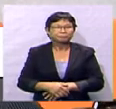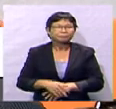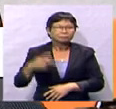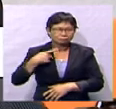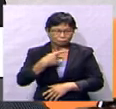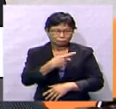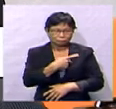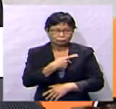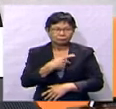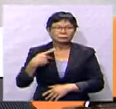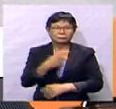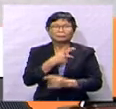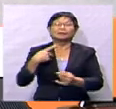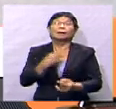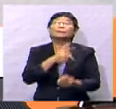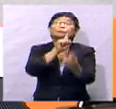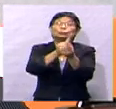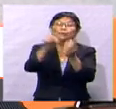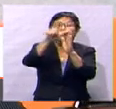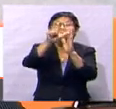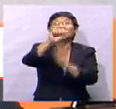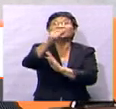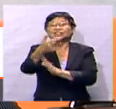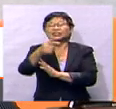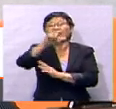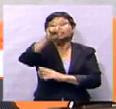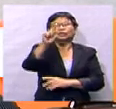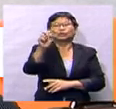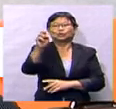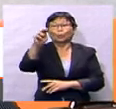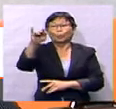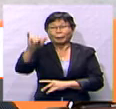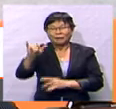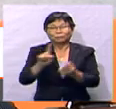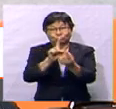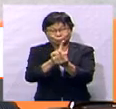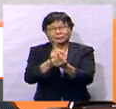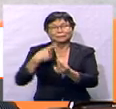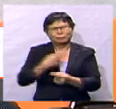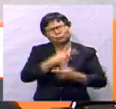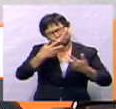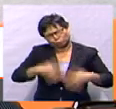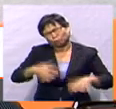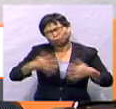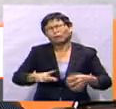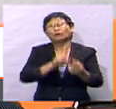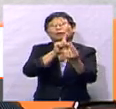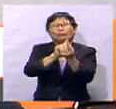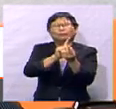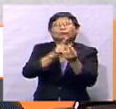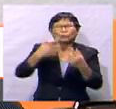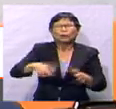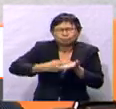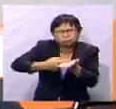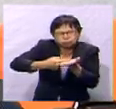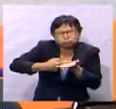Kami berjumpa dengan Peguam Negara Encik Tommy Thomas tadi, di mana kami telah pun mengadakan satu perbincangan